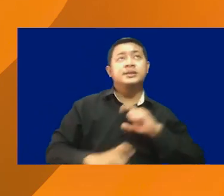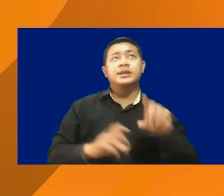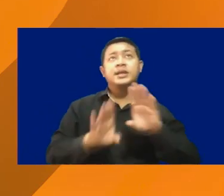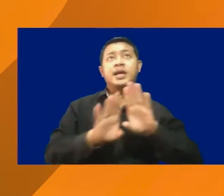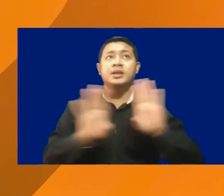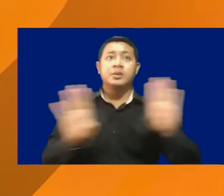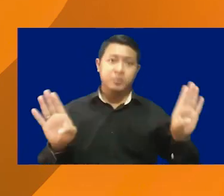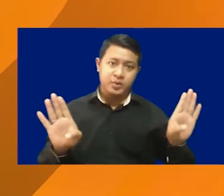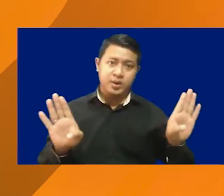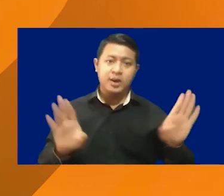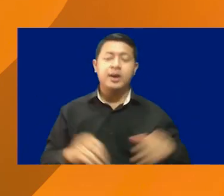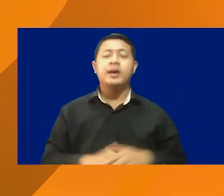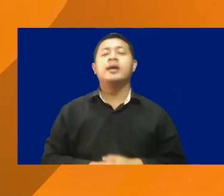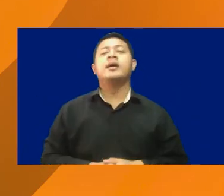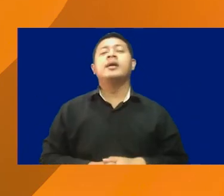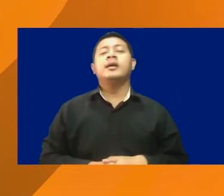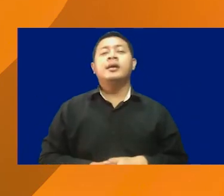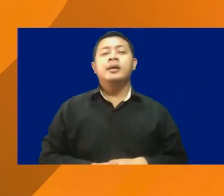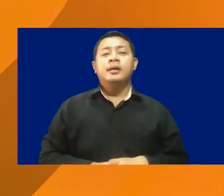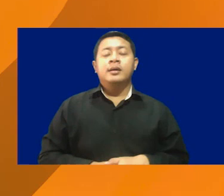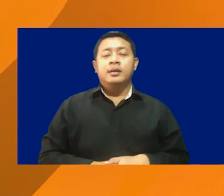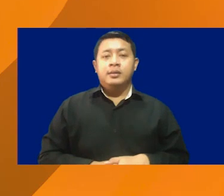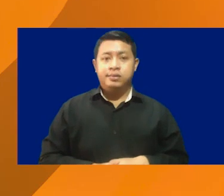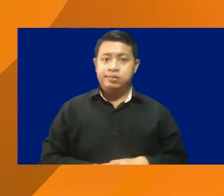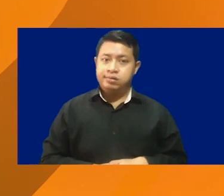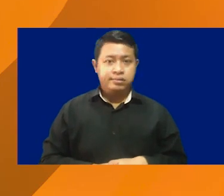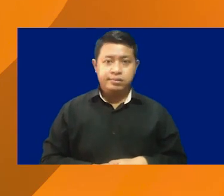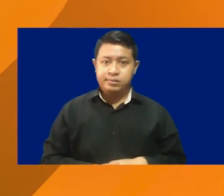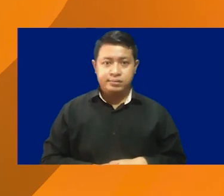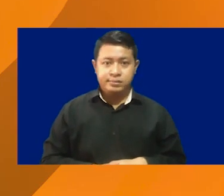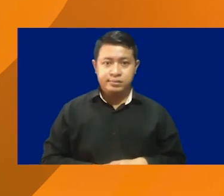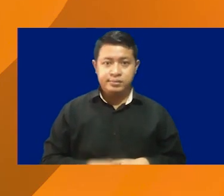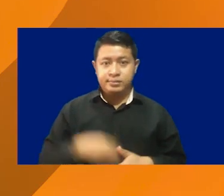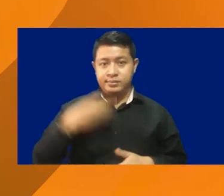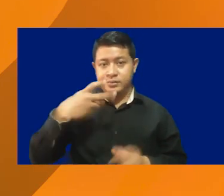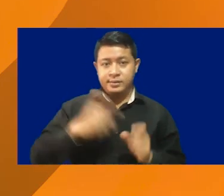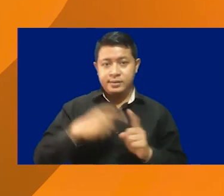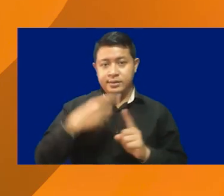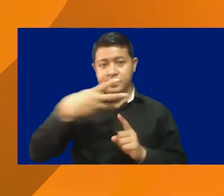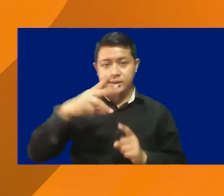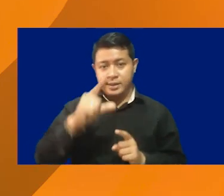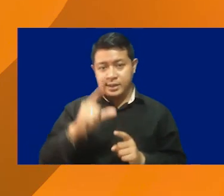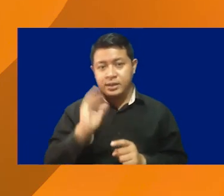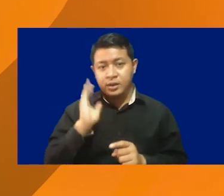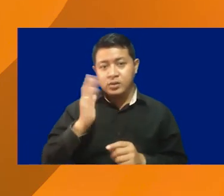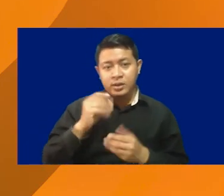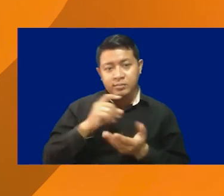semua saudara yang terkasih, Esther sudah men-sharingkan pengalamannya,